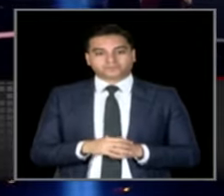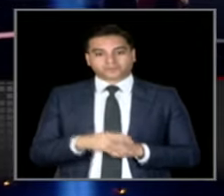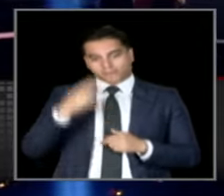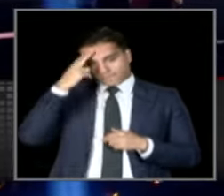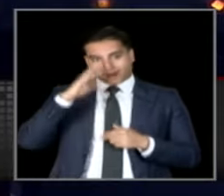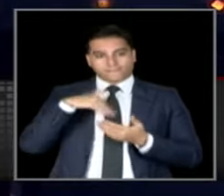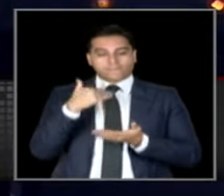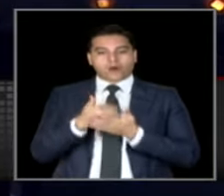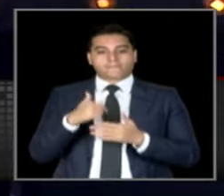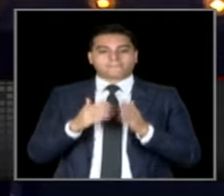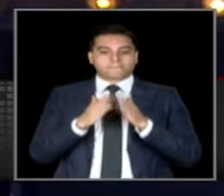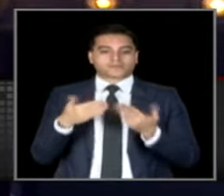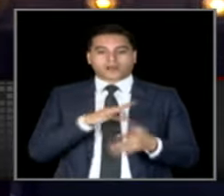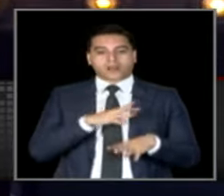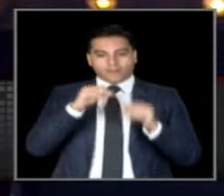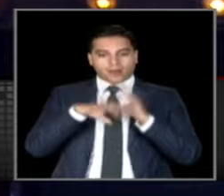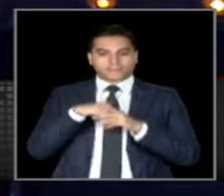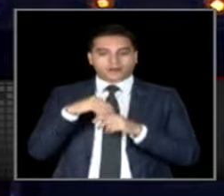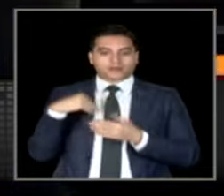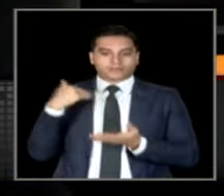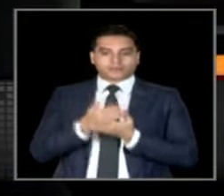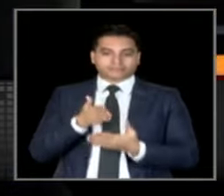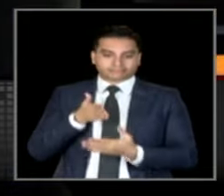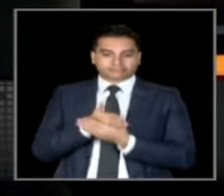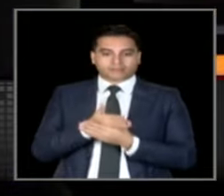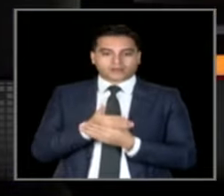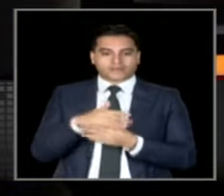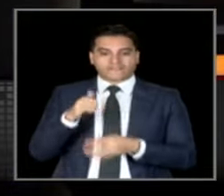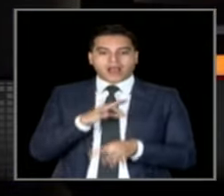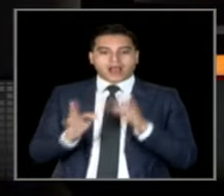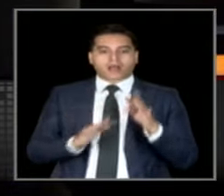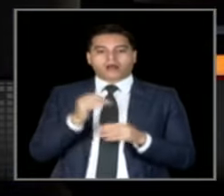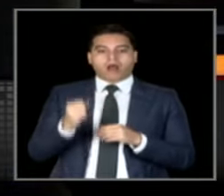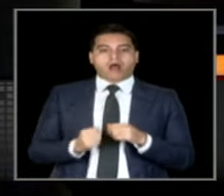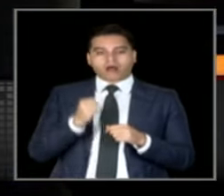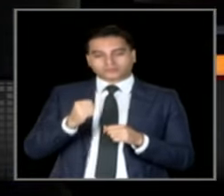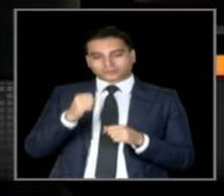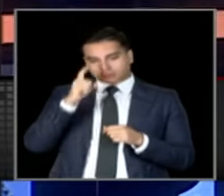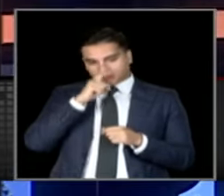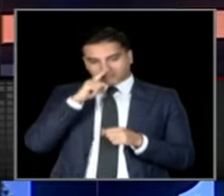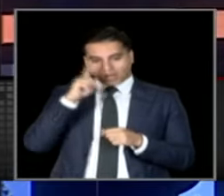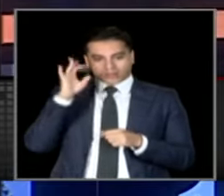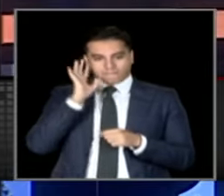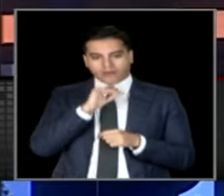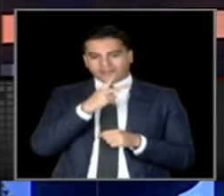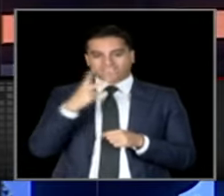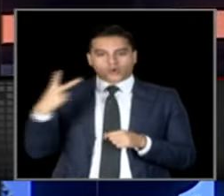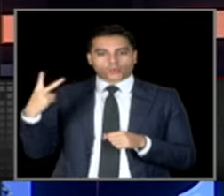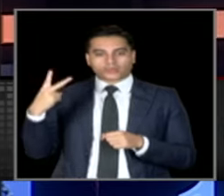من هو المحامي المصري الراحل الذي ترافع في قضية حريق قطار الصعيد